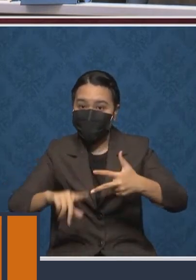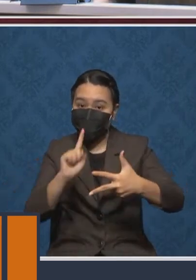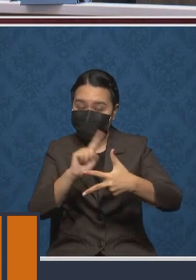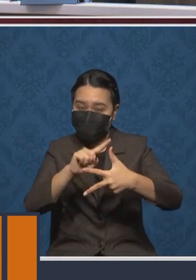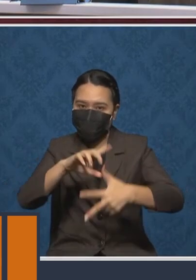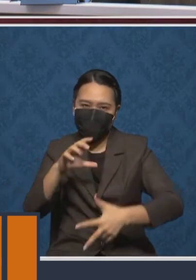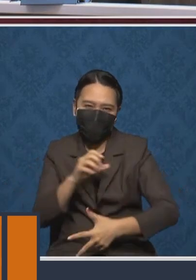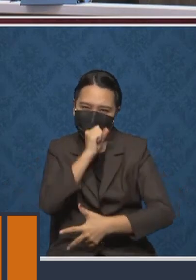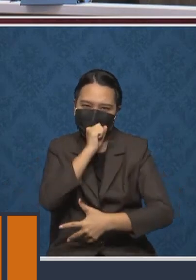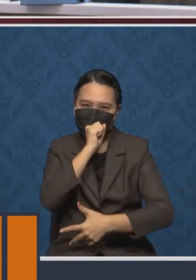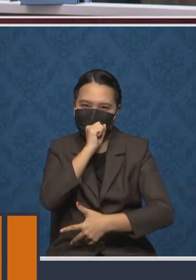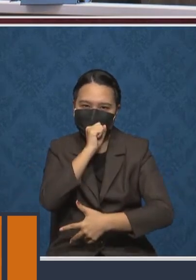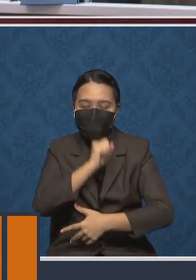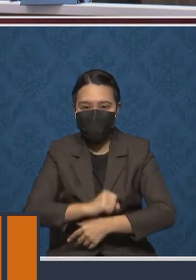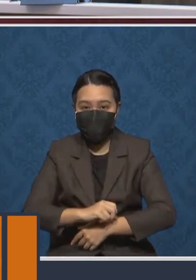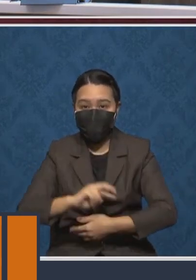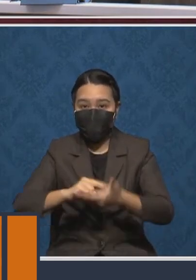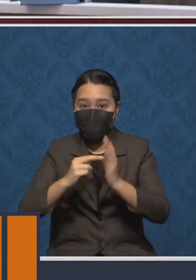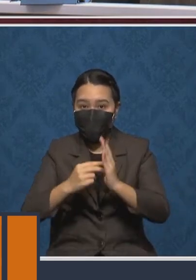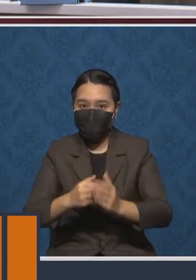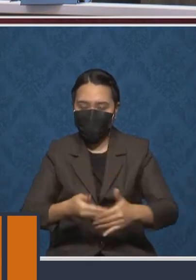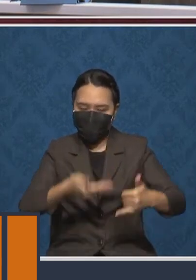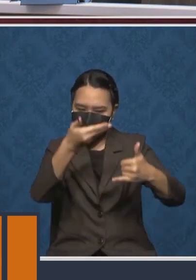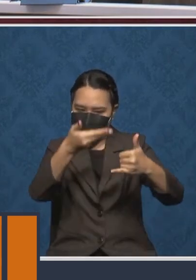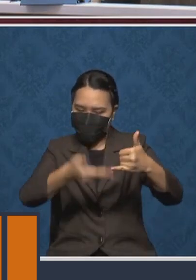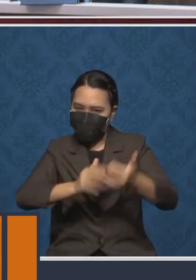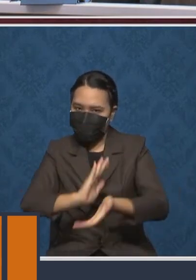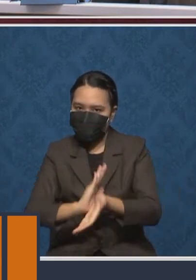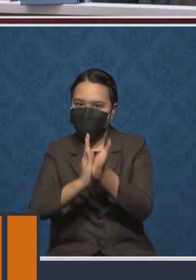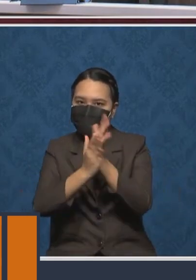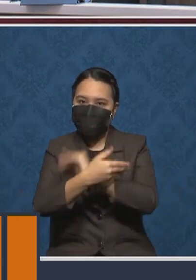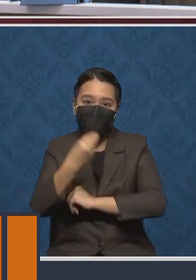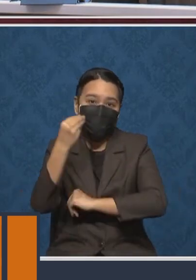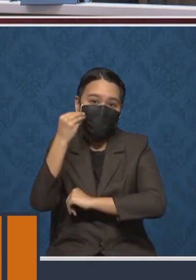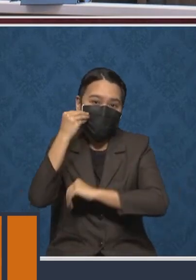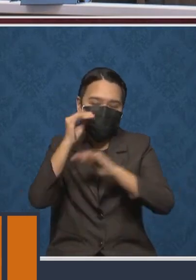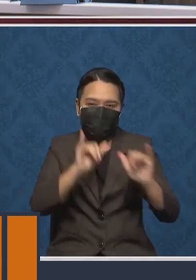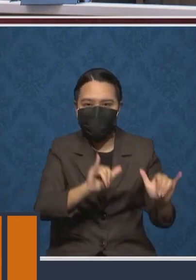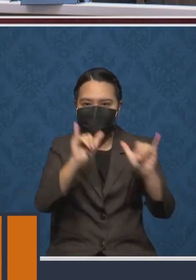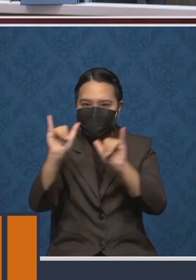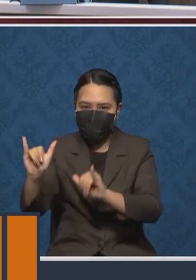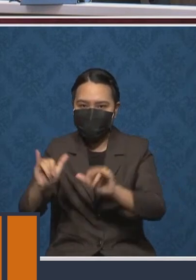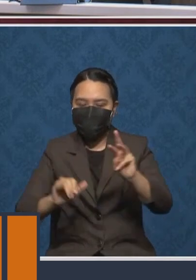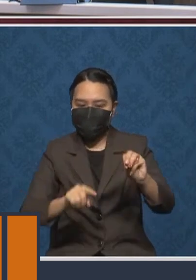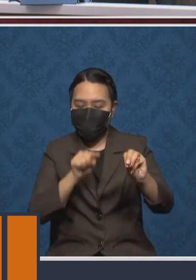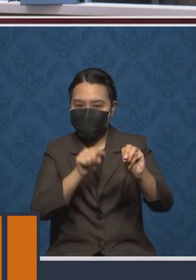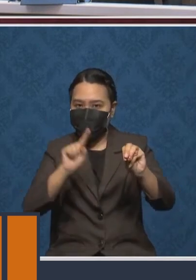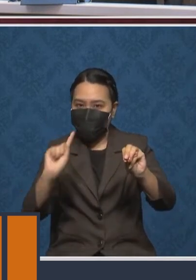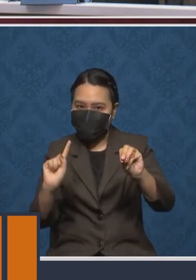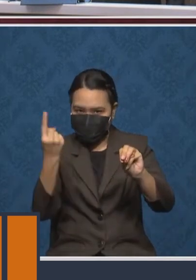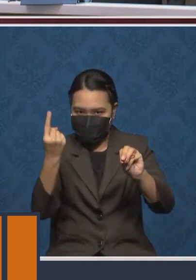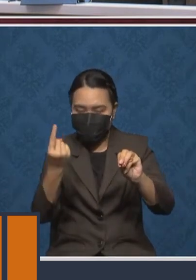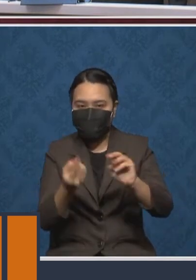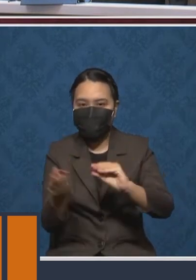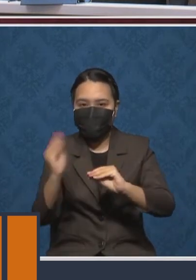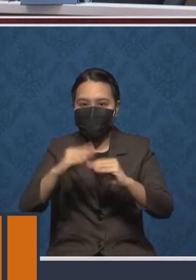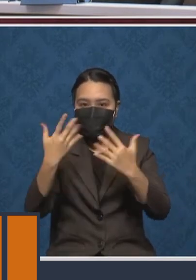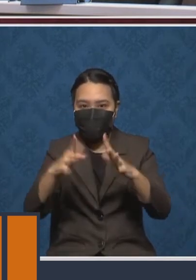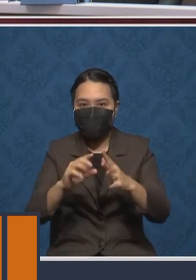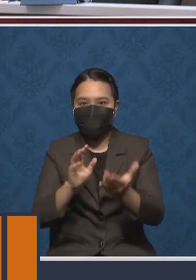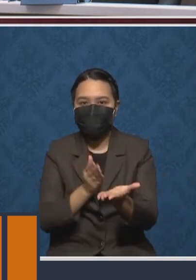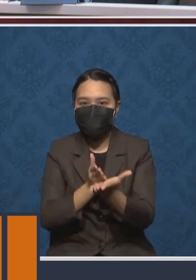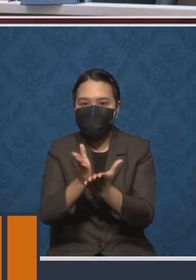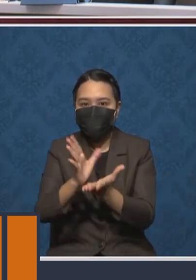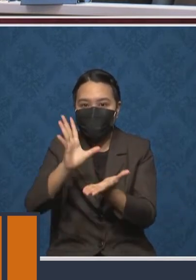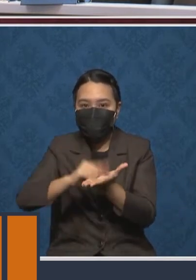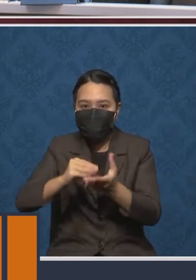านคือการเปลี่ยนแปลงตัวคนถิ่นที่อยู่ซึ่งอยู่ในมาตราที่กำหนดใหม่นะครับซึ่งทะเบียนราษฎรต้องทำ